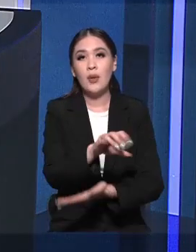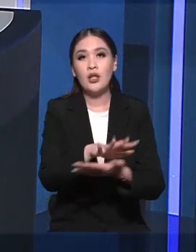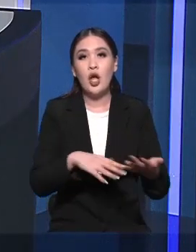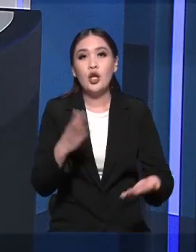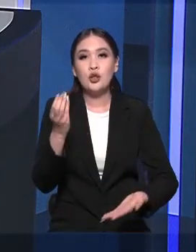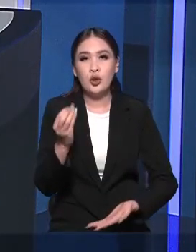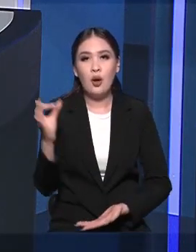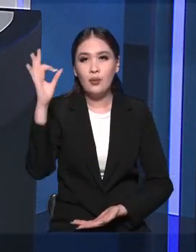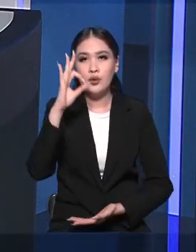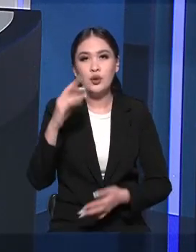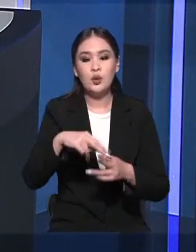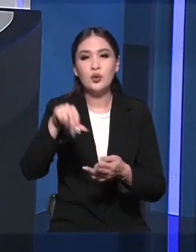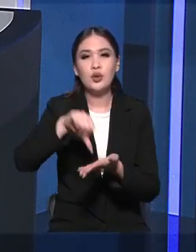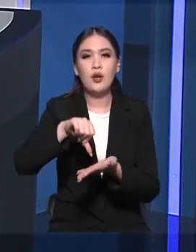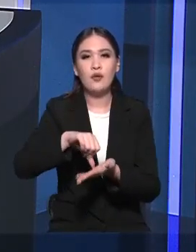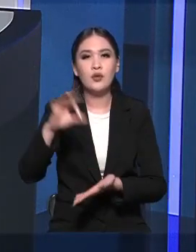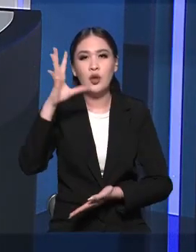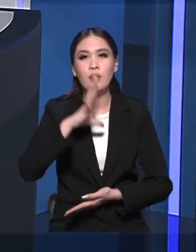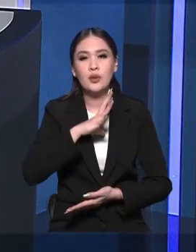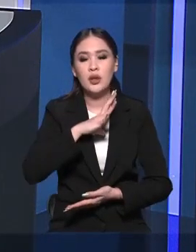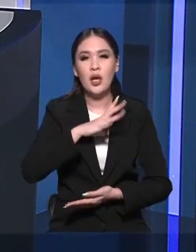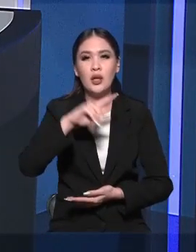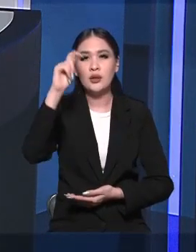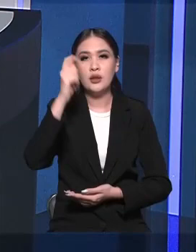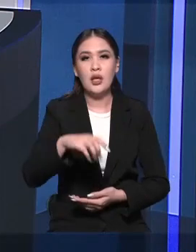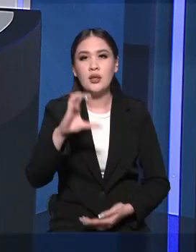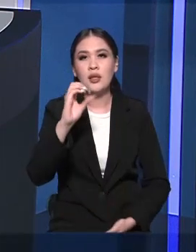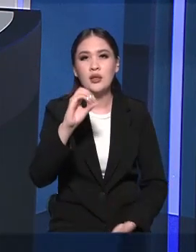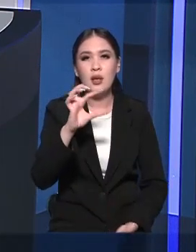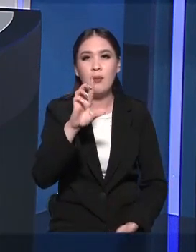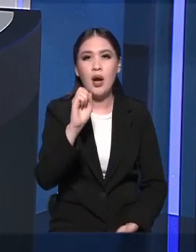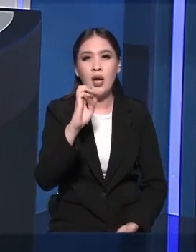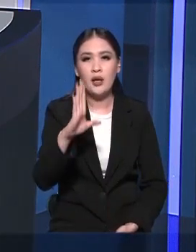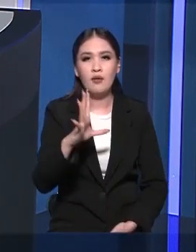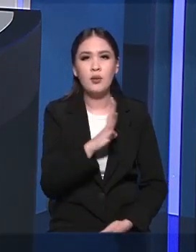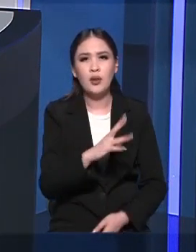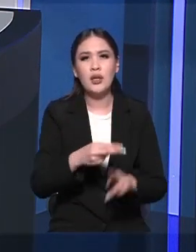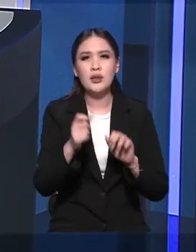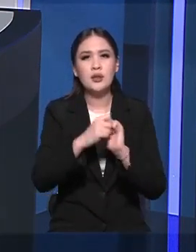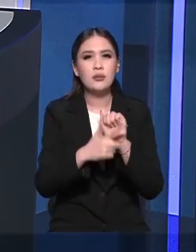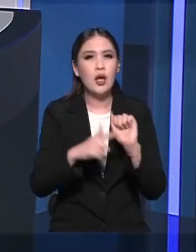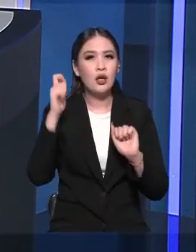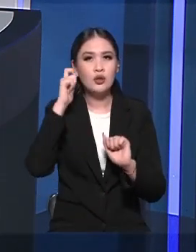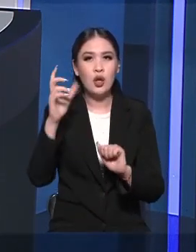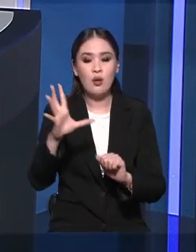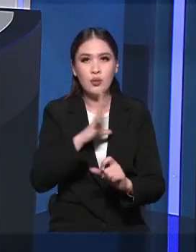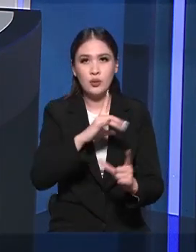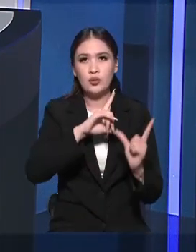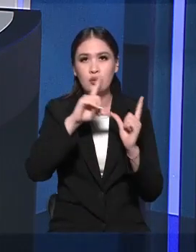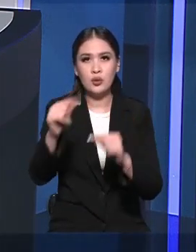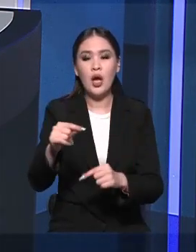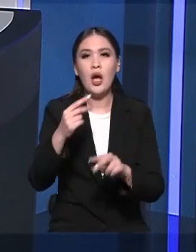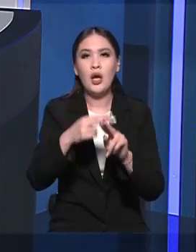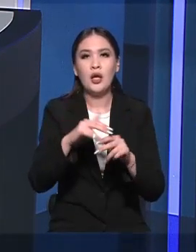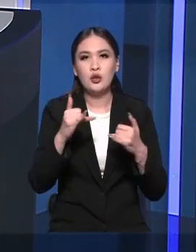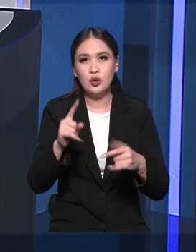И в продолжение еще об одном участнике Великой Отечественной. Жакан Сейсебаев на фронт отправился 17-летним юношей, а в этом году